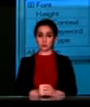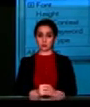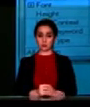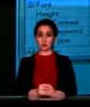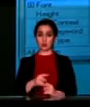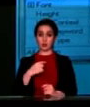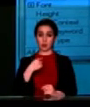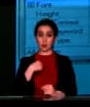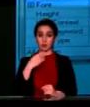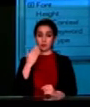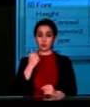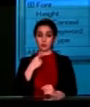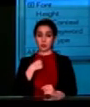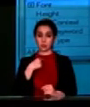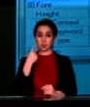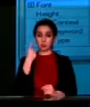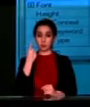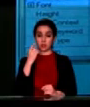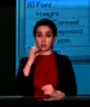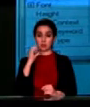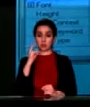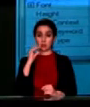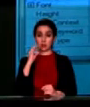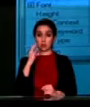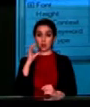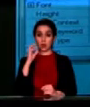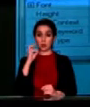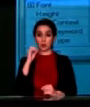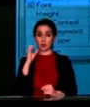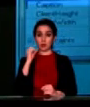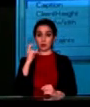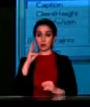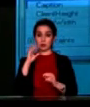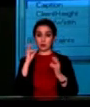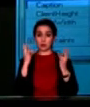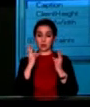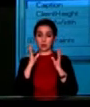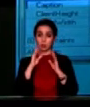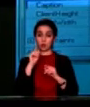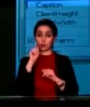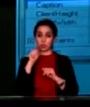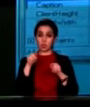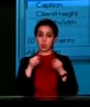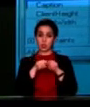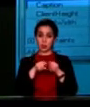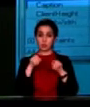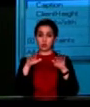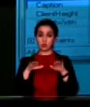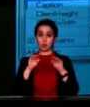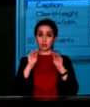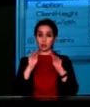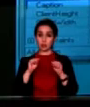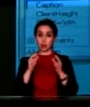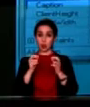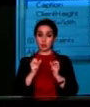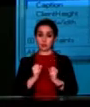Va bizga bitta spin edit obyekti kerak bo'ladi. Uni ham joylashtirib